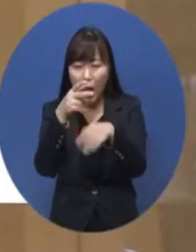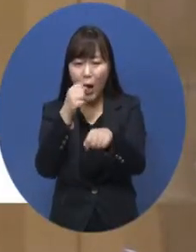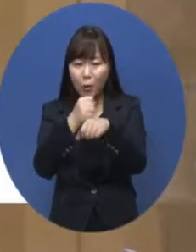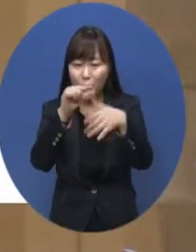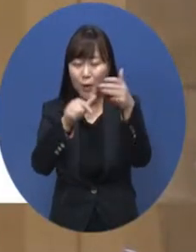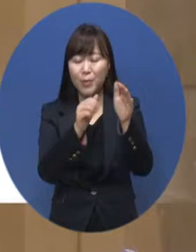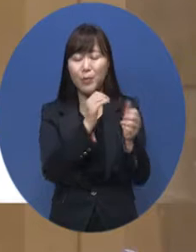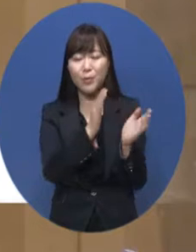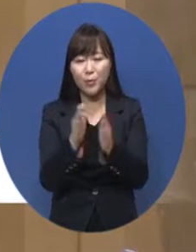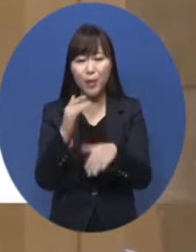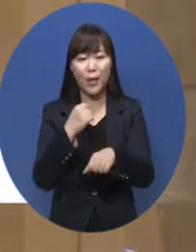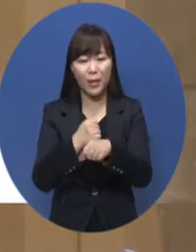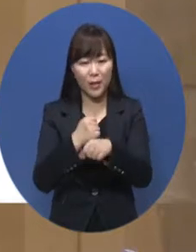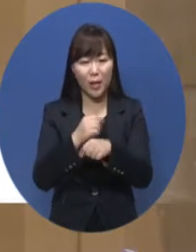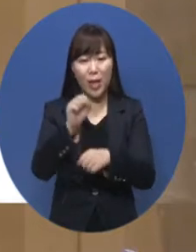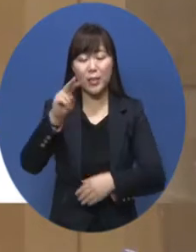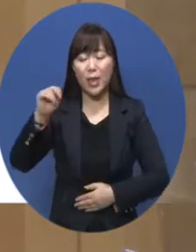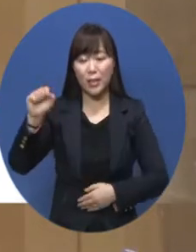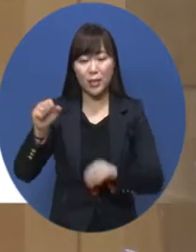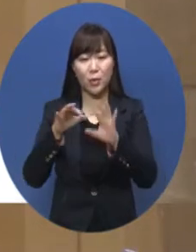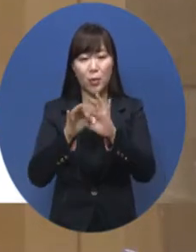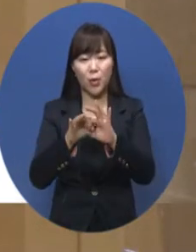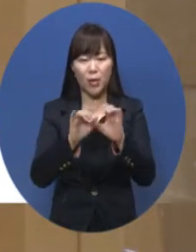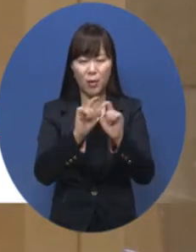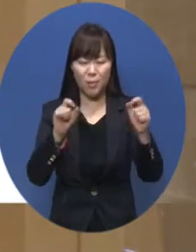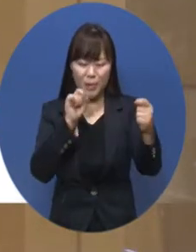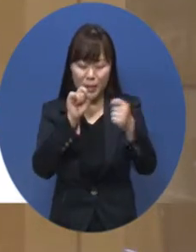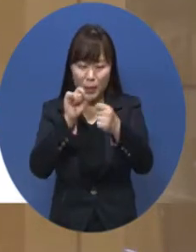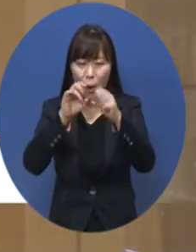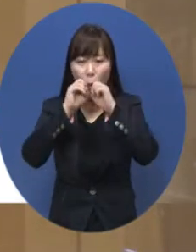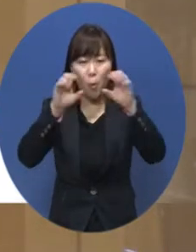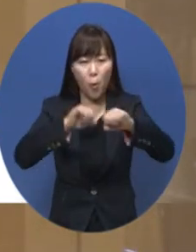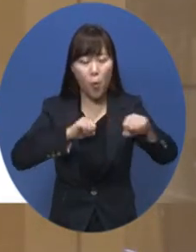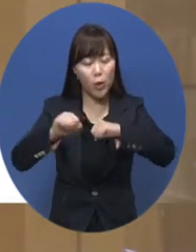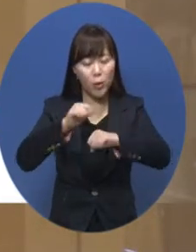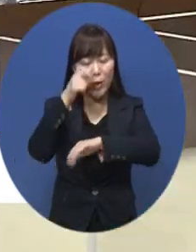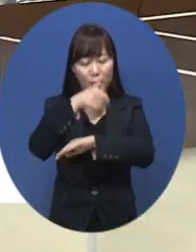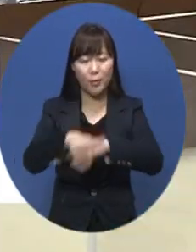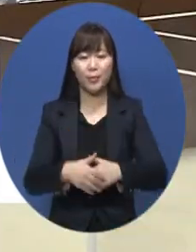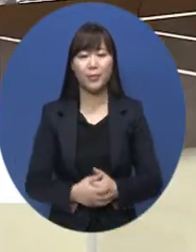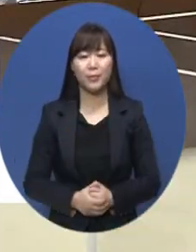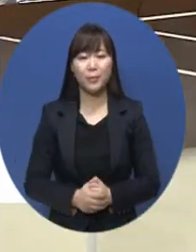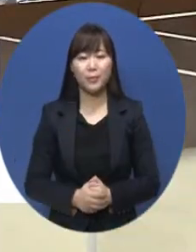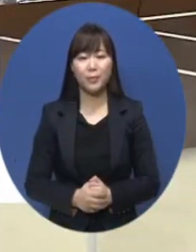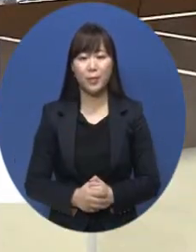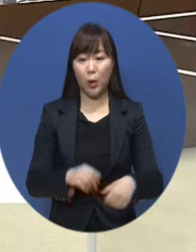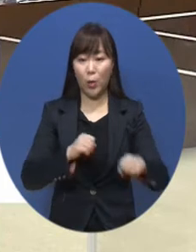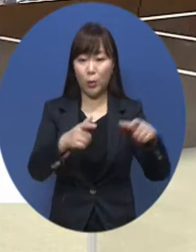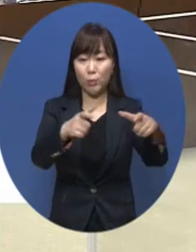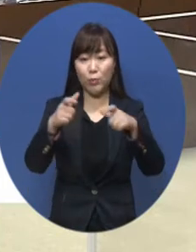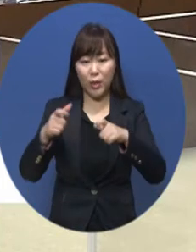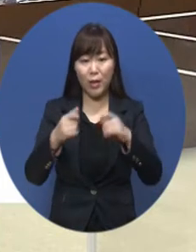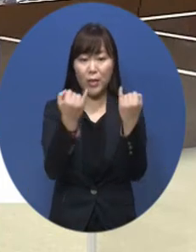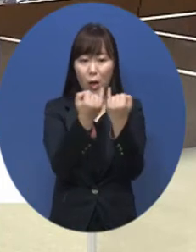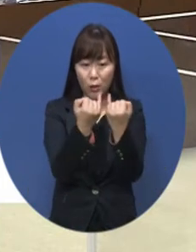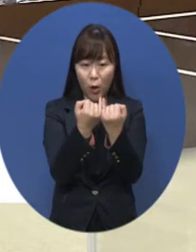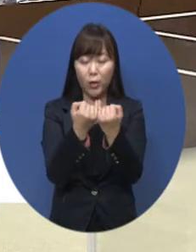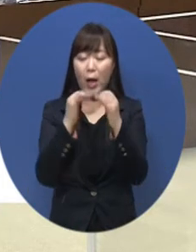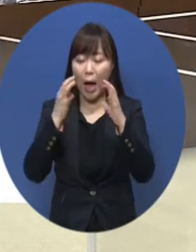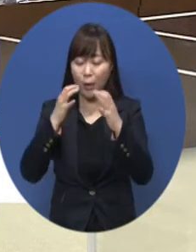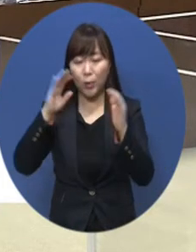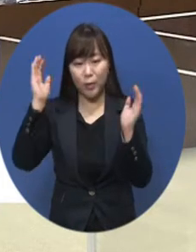콘텐츠를 제작해 SNS 등을 통한 밀착형 홍보 활동을 펼치게 됩니다. 활동 분야는 여성과